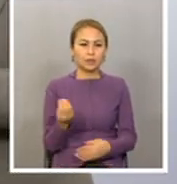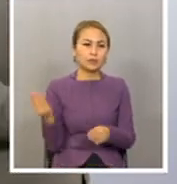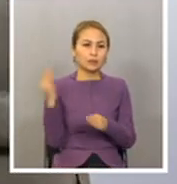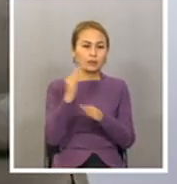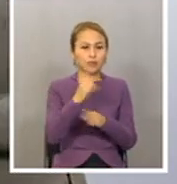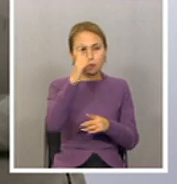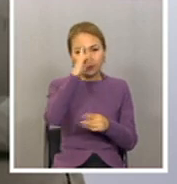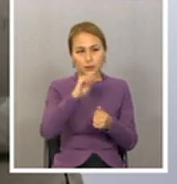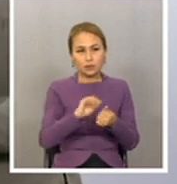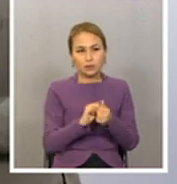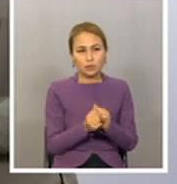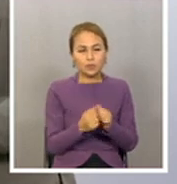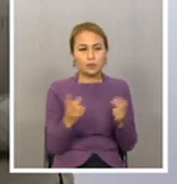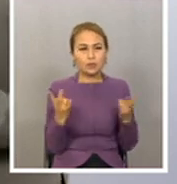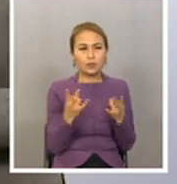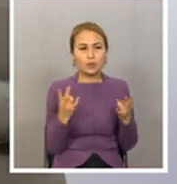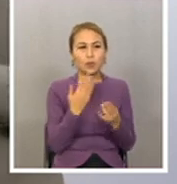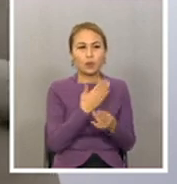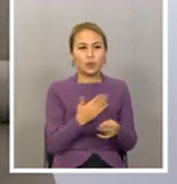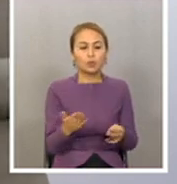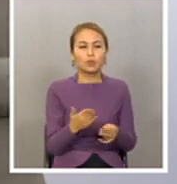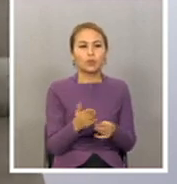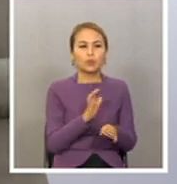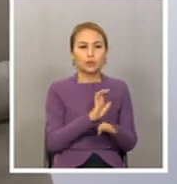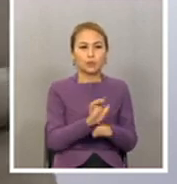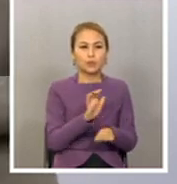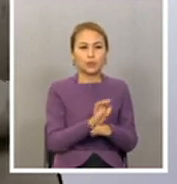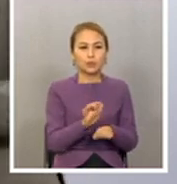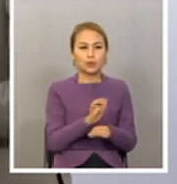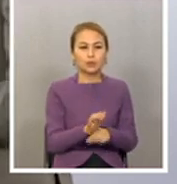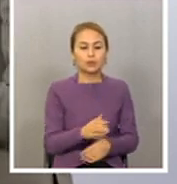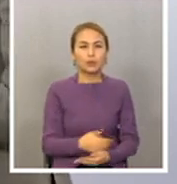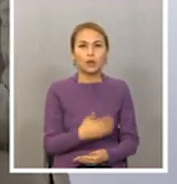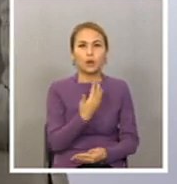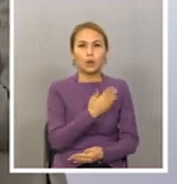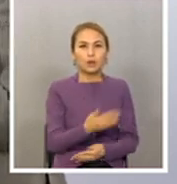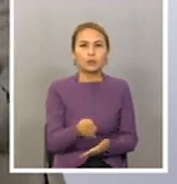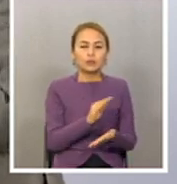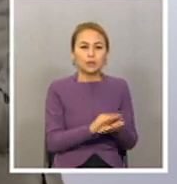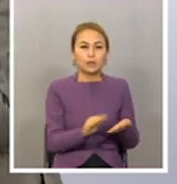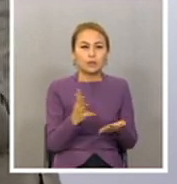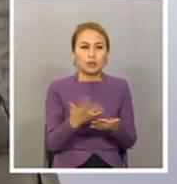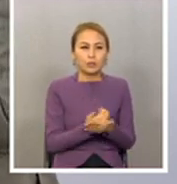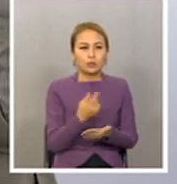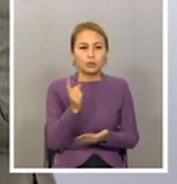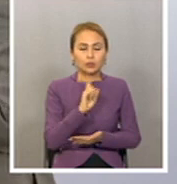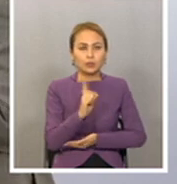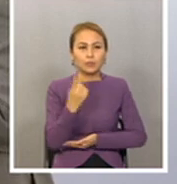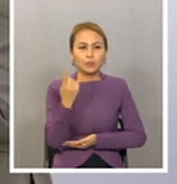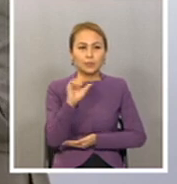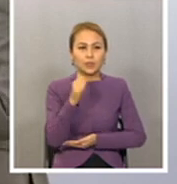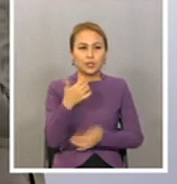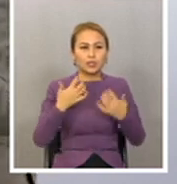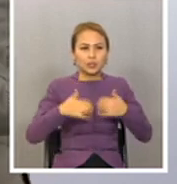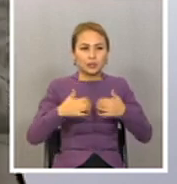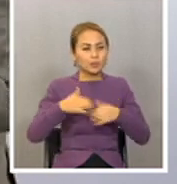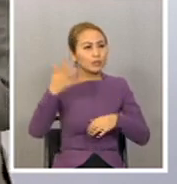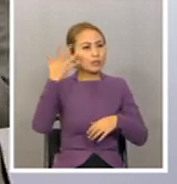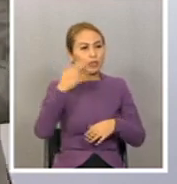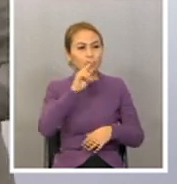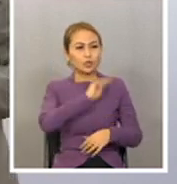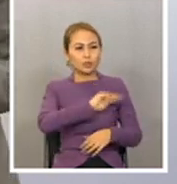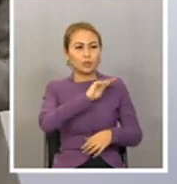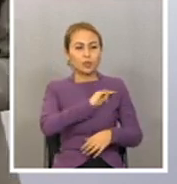керек нәрсе ол өнімділік ұғымы. Өнімділікті табу үшін біз есепте қолданған кезде